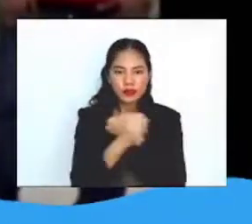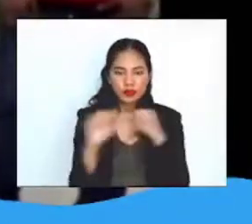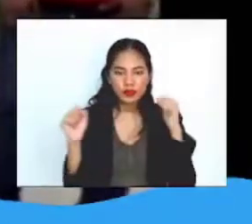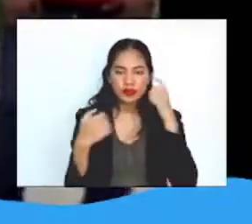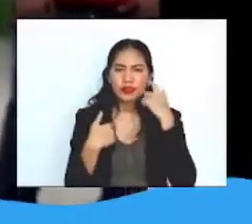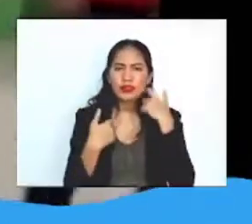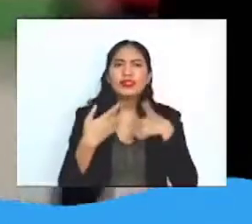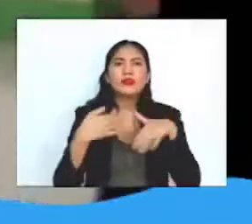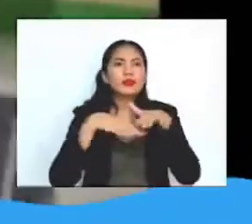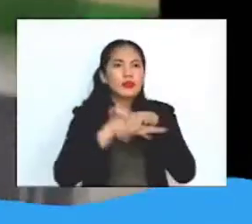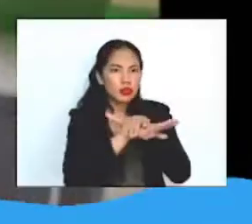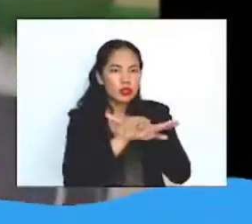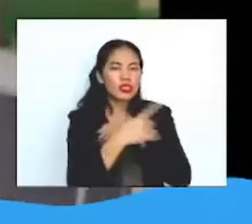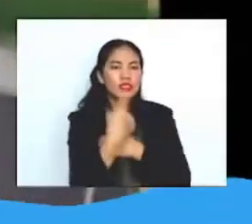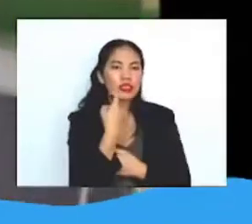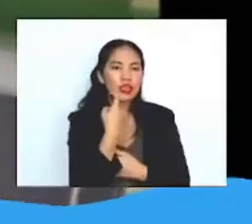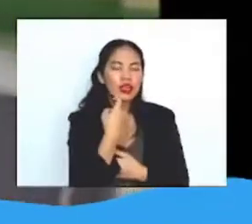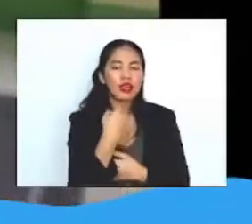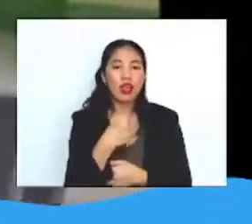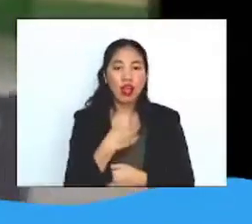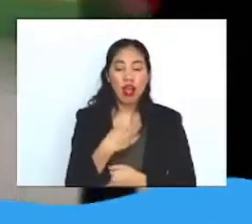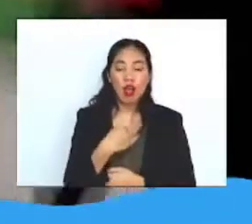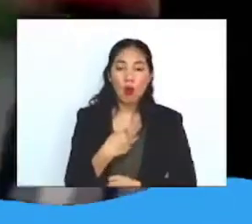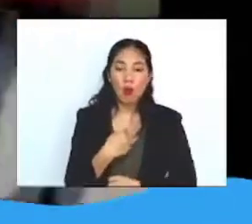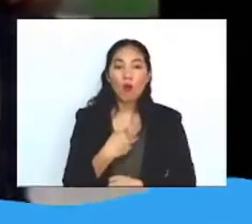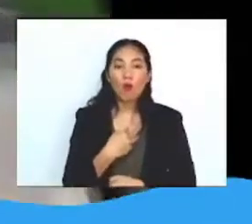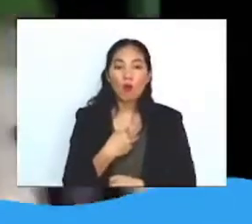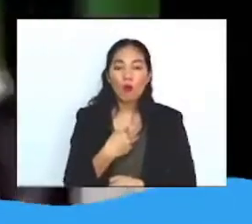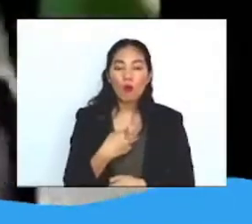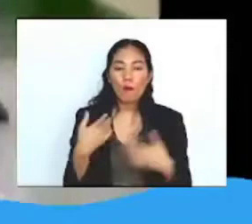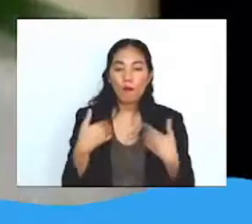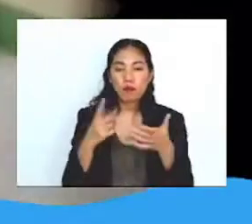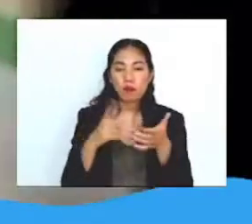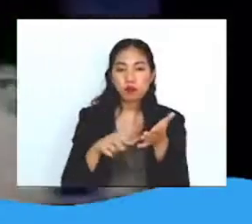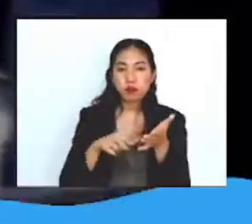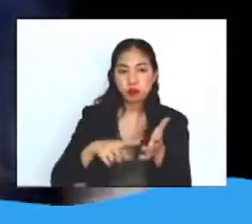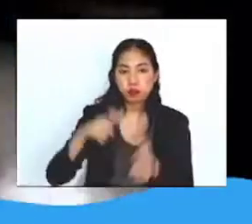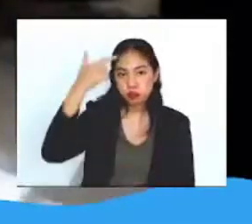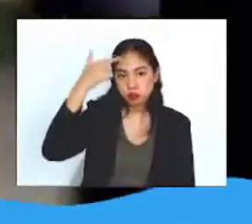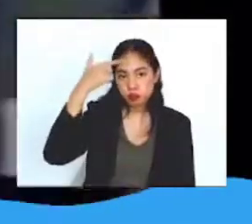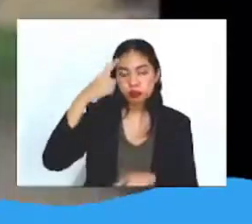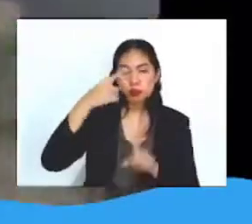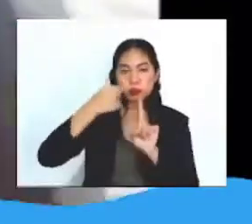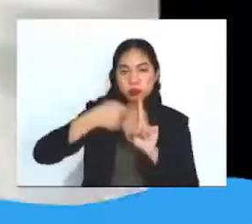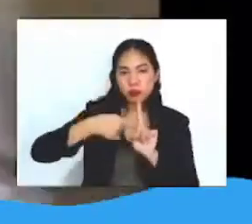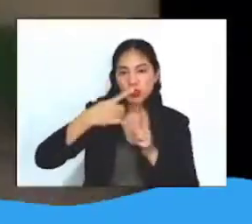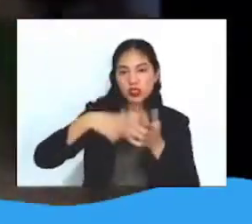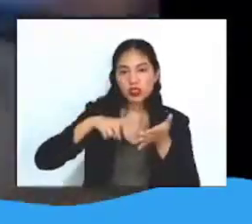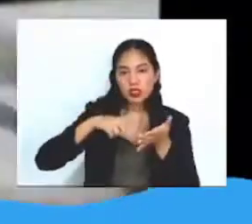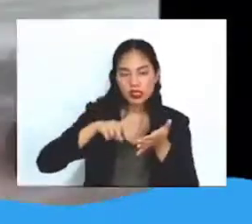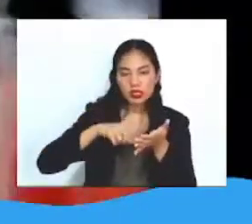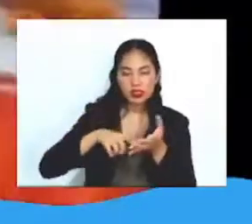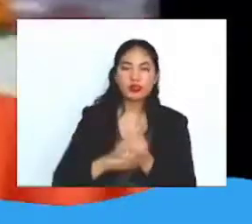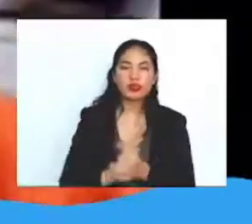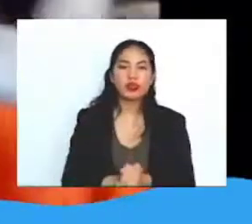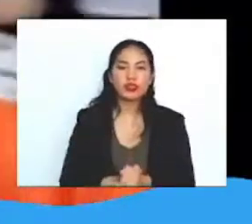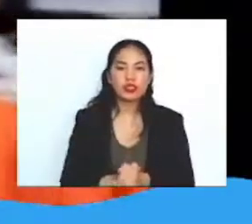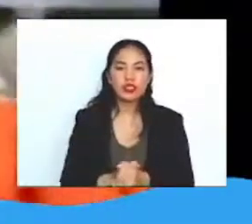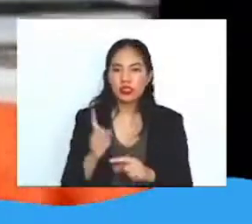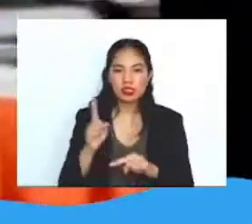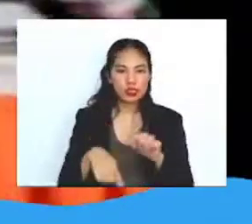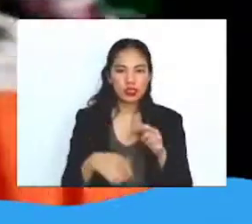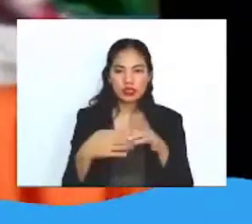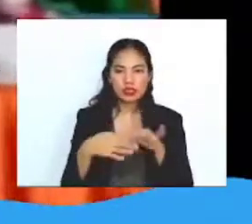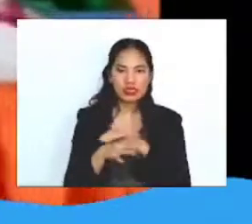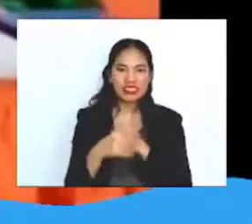po'y kinuhaan ng aking temperatura at hindi po pwedeng pumasok kanina. Huwag po kayong mag-ala.